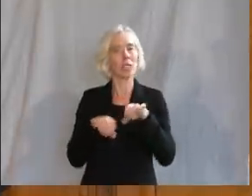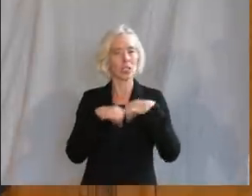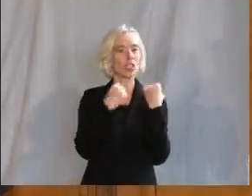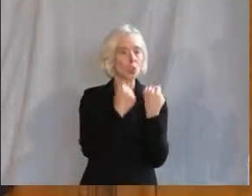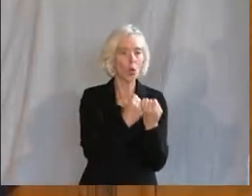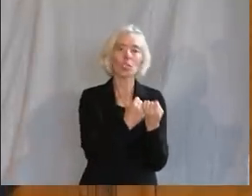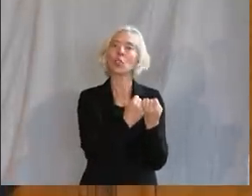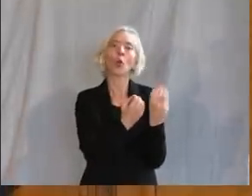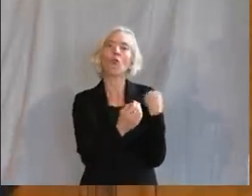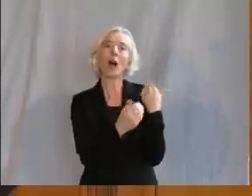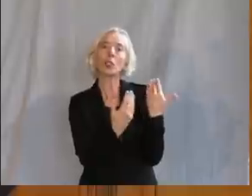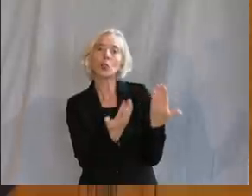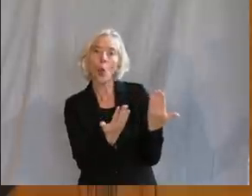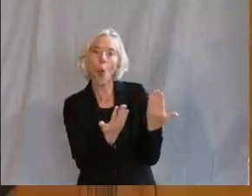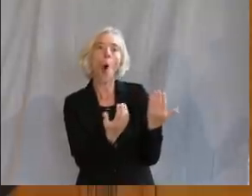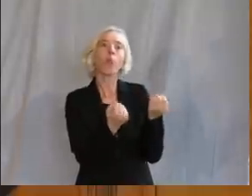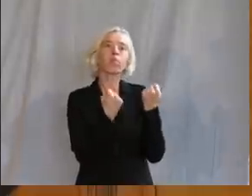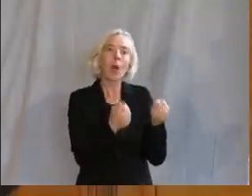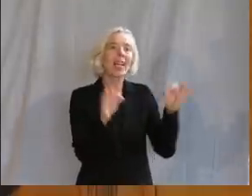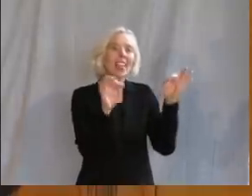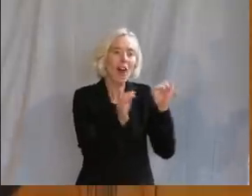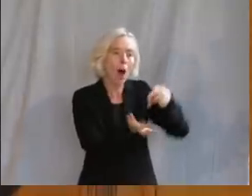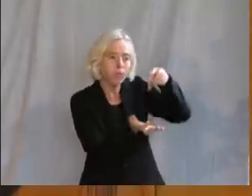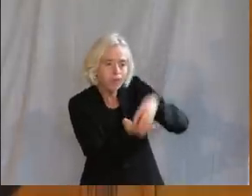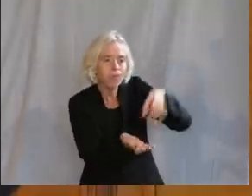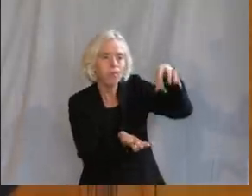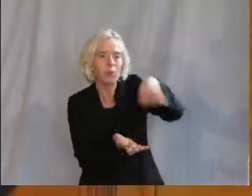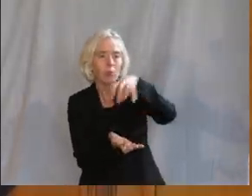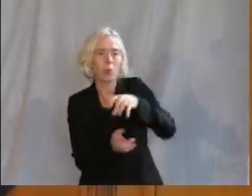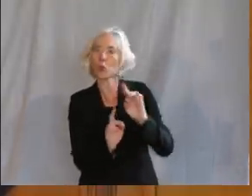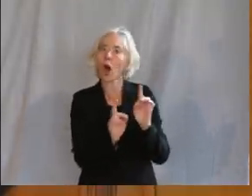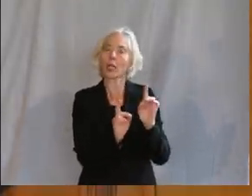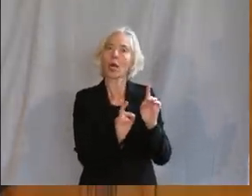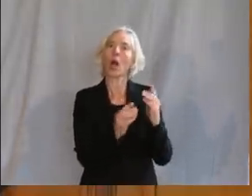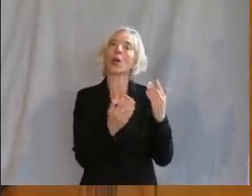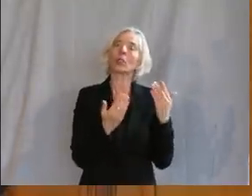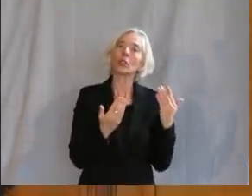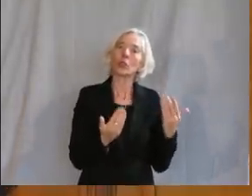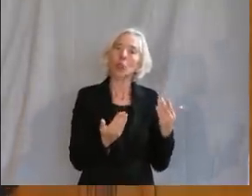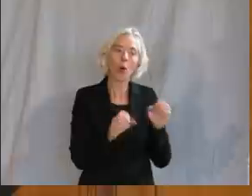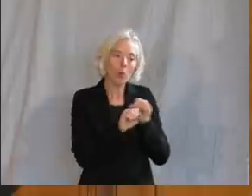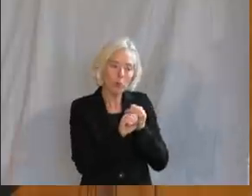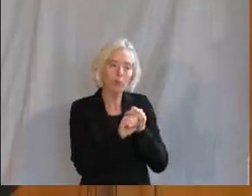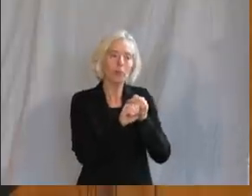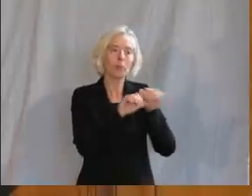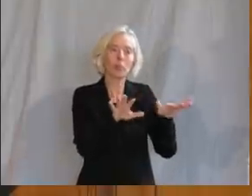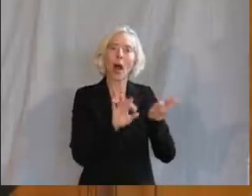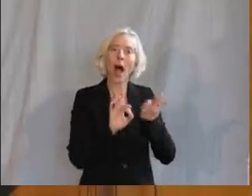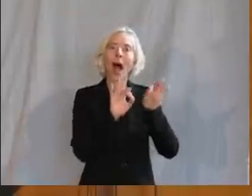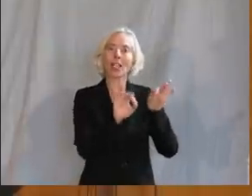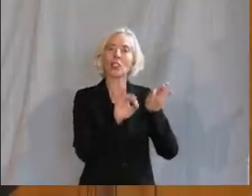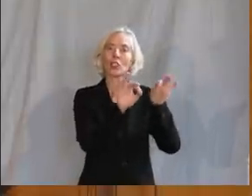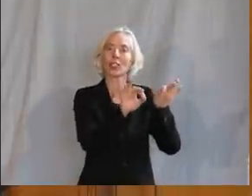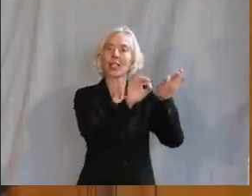eigentlich nie von Hotspots oder dergleichen gesprochen haben. Ausbruchsgeschehen war eigentlich auch nicht das Hauptproblem zu der damaligen Zeit, sondern